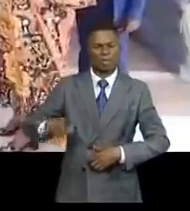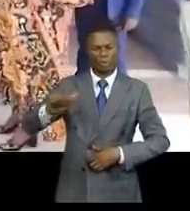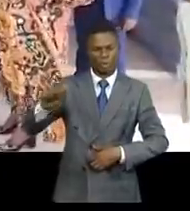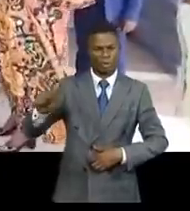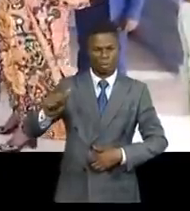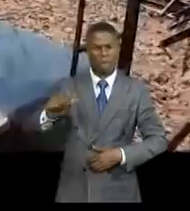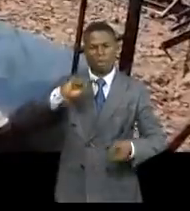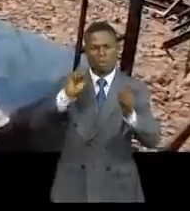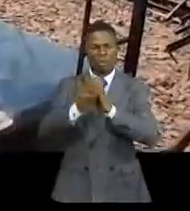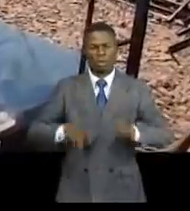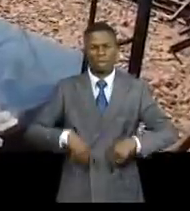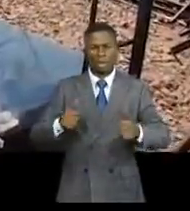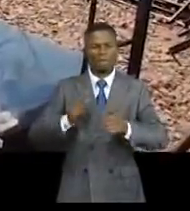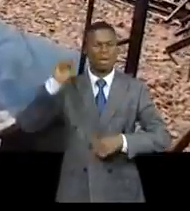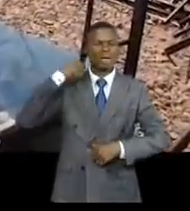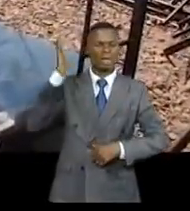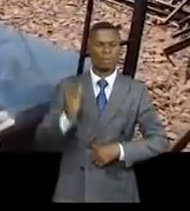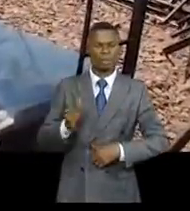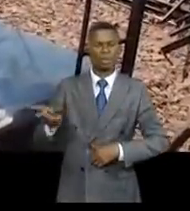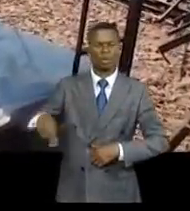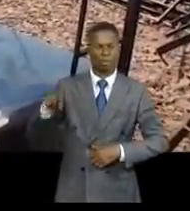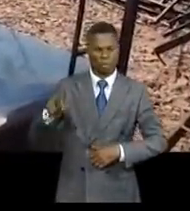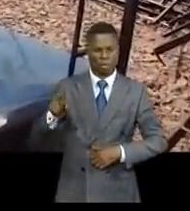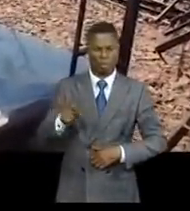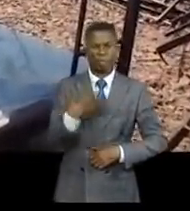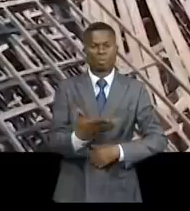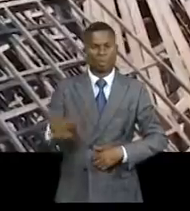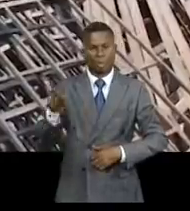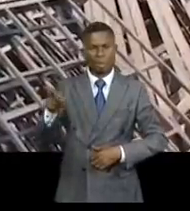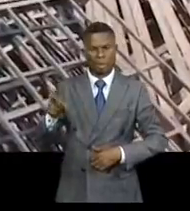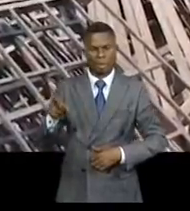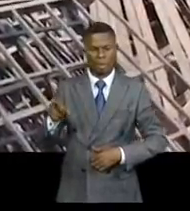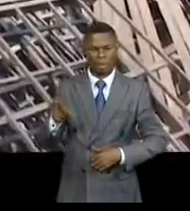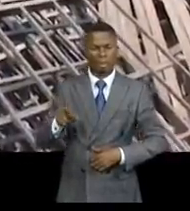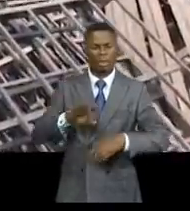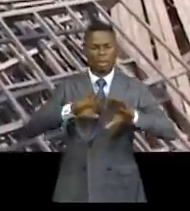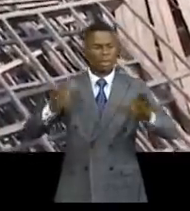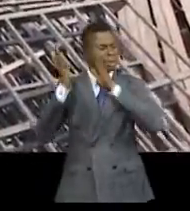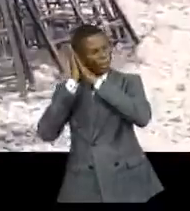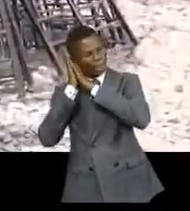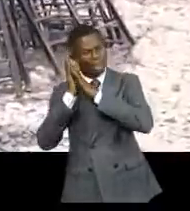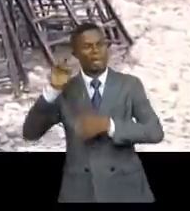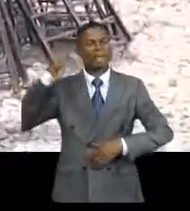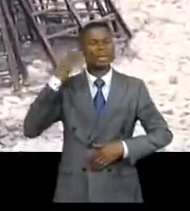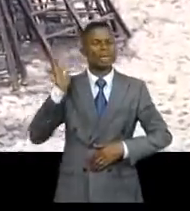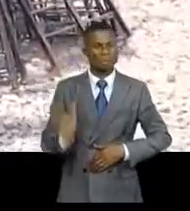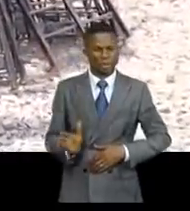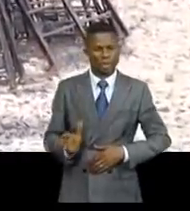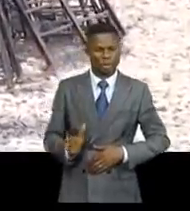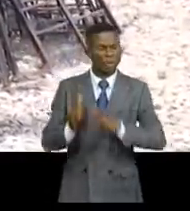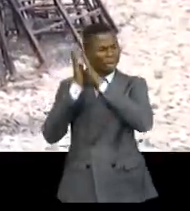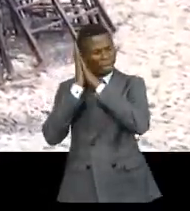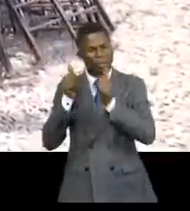conditions carcérales sur l'ensemble du territoire provincial. Ces équipements de dortoirs serviront aux prisonniers et détenus de la prison centrale de